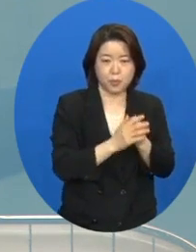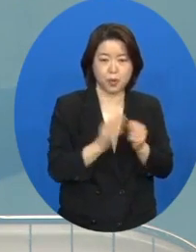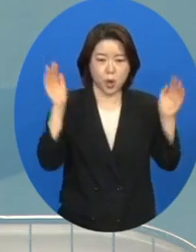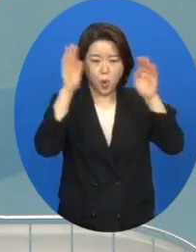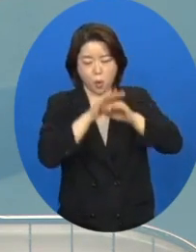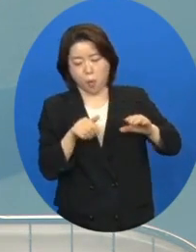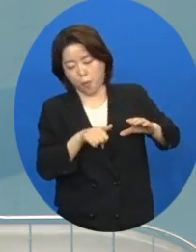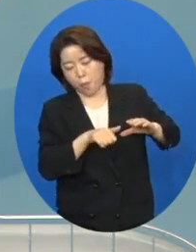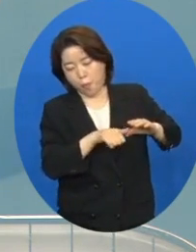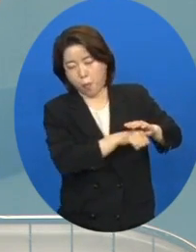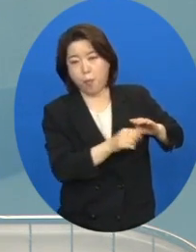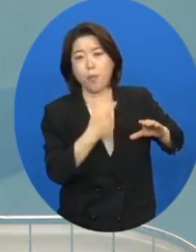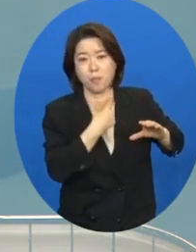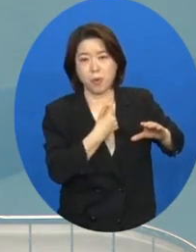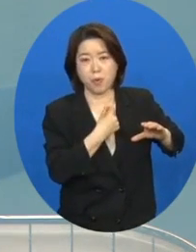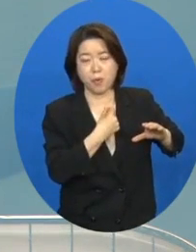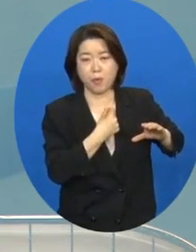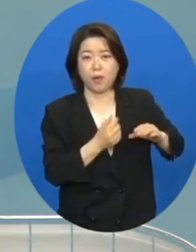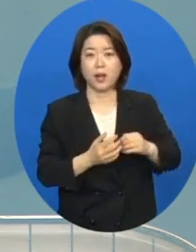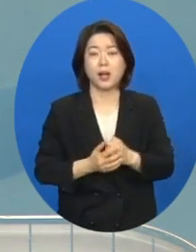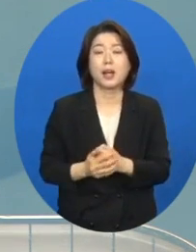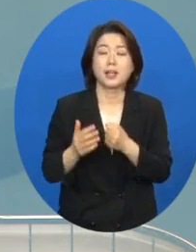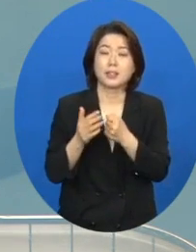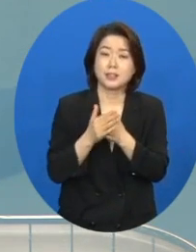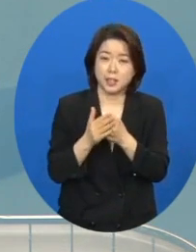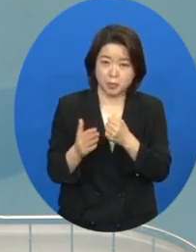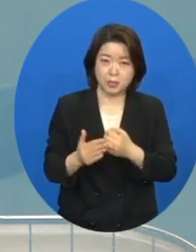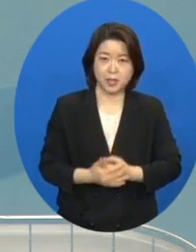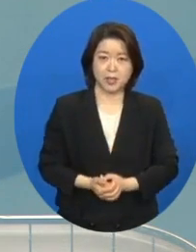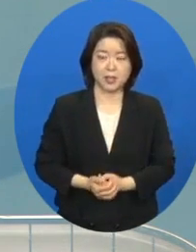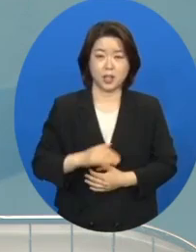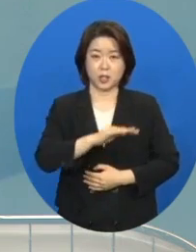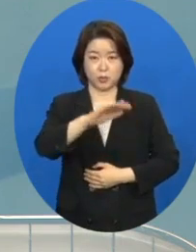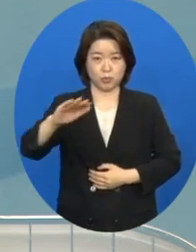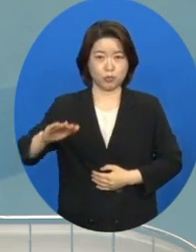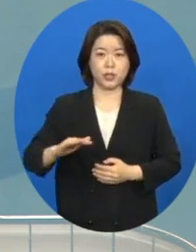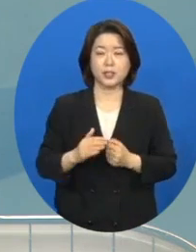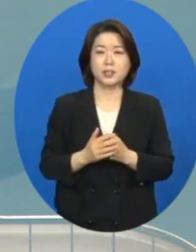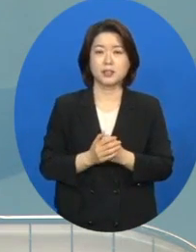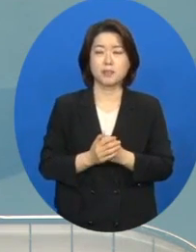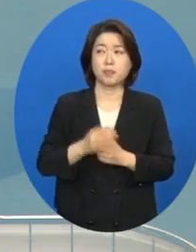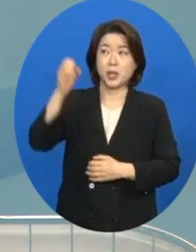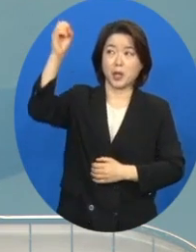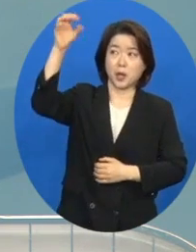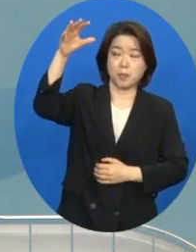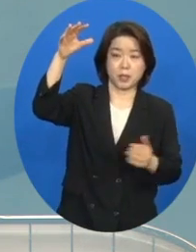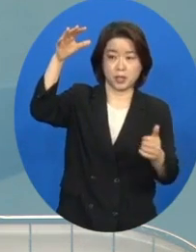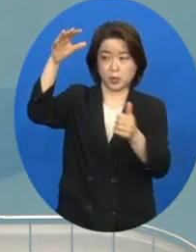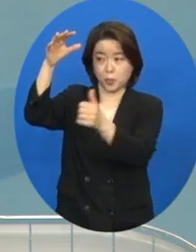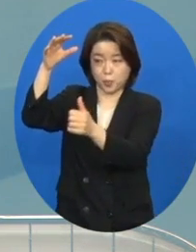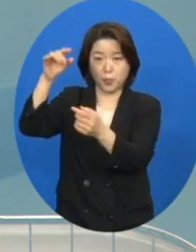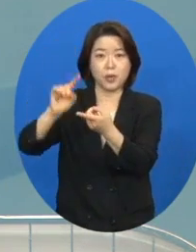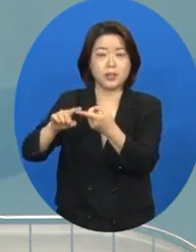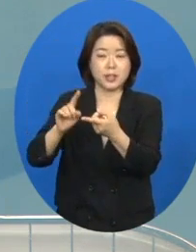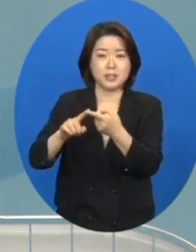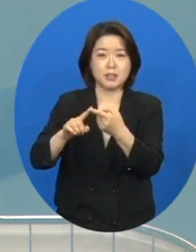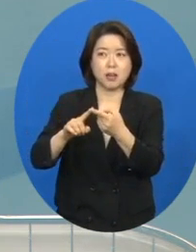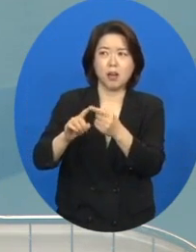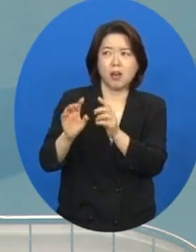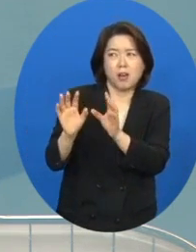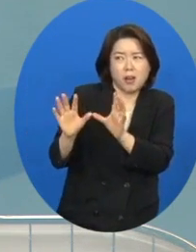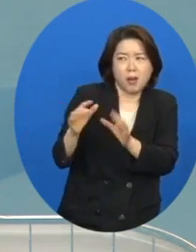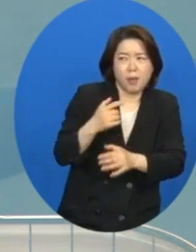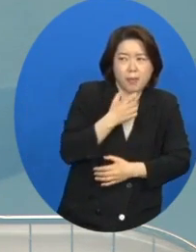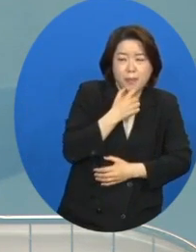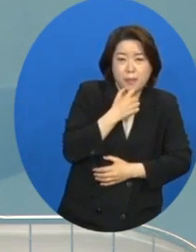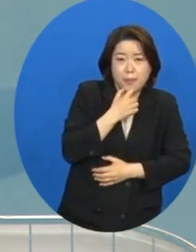속에 들어가고 싶고 그래서 우리는 이렇게 빛 가운데 나오는 것에 대해서 굉장한 거부감도